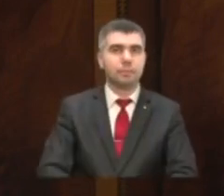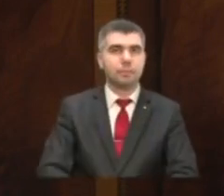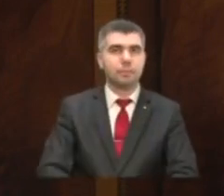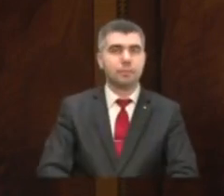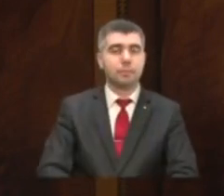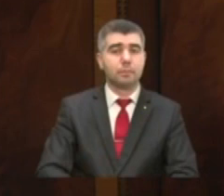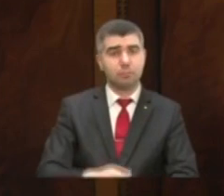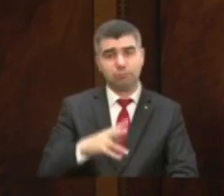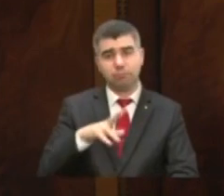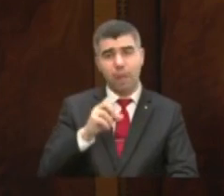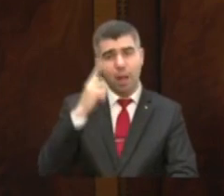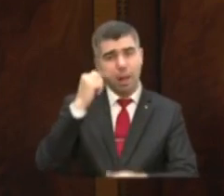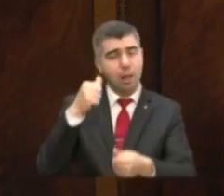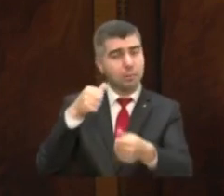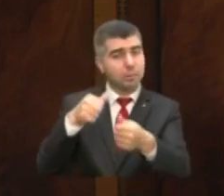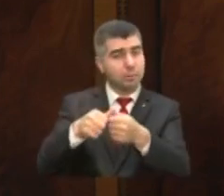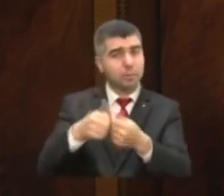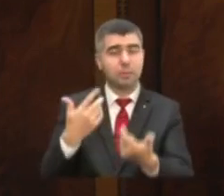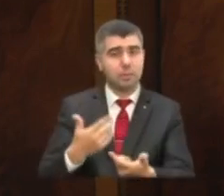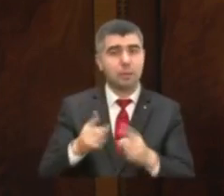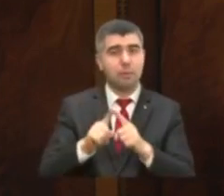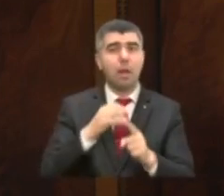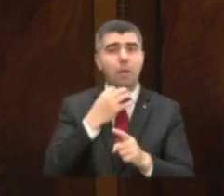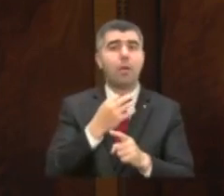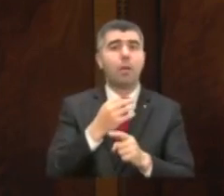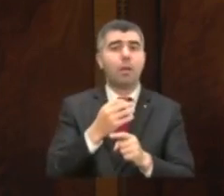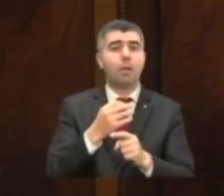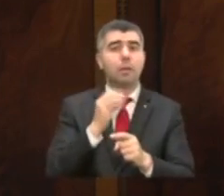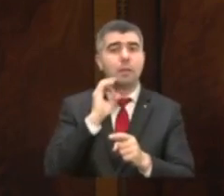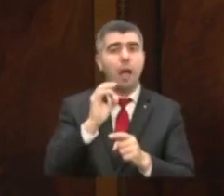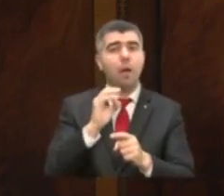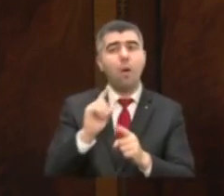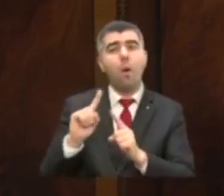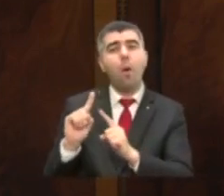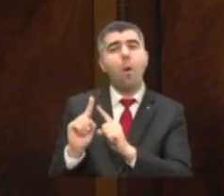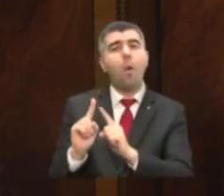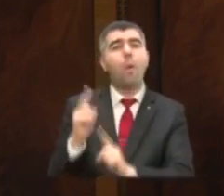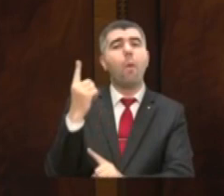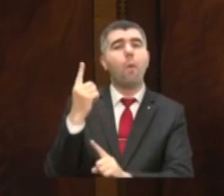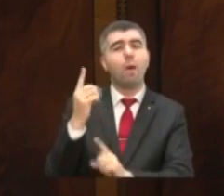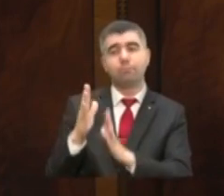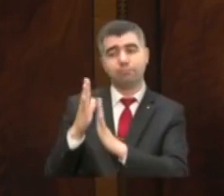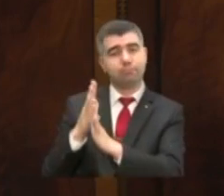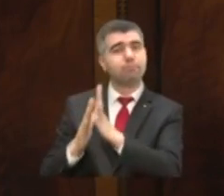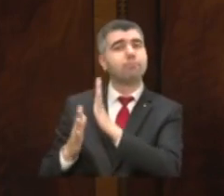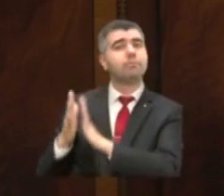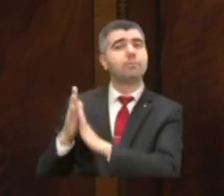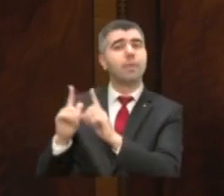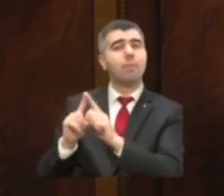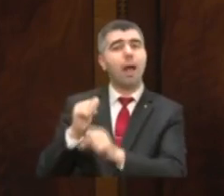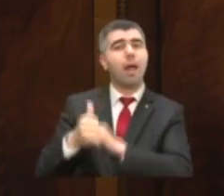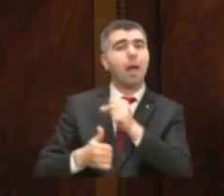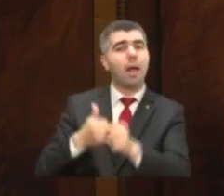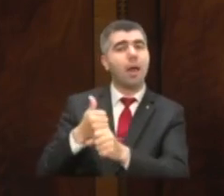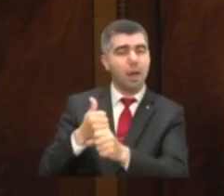علما أن هذا الموضوع شكل أحد محوري الجلسة الشهرية الأولى للسنة التشريعية الفارطة،